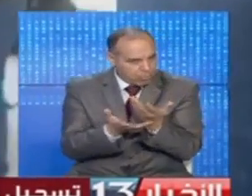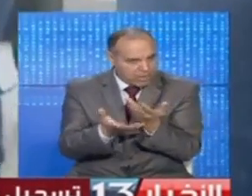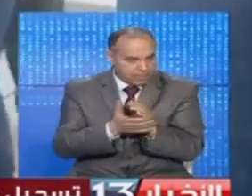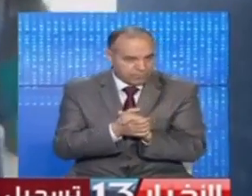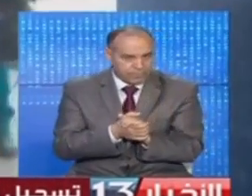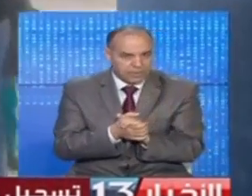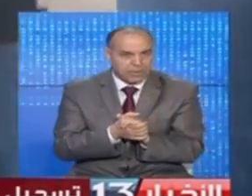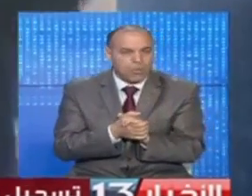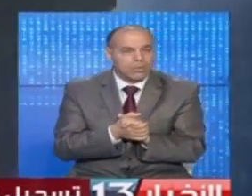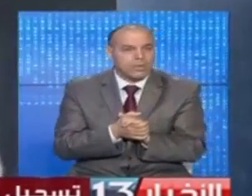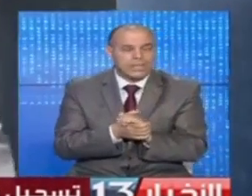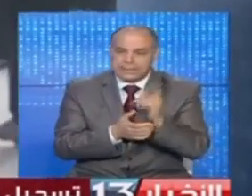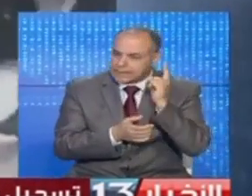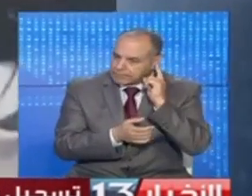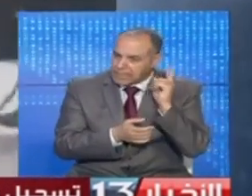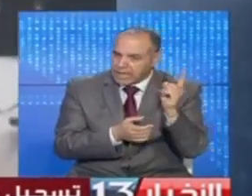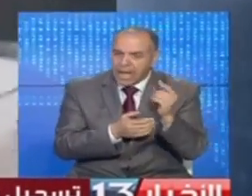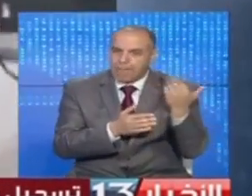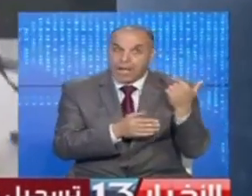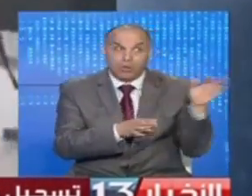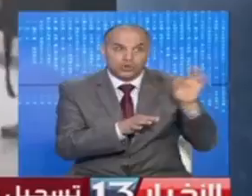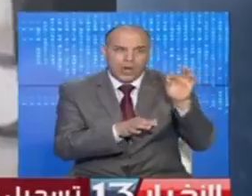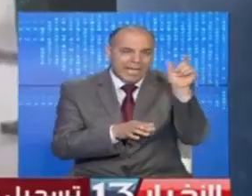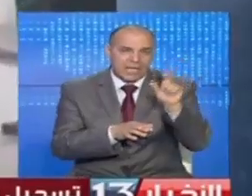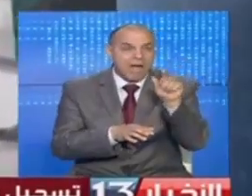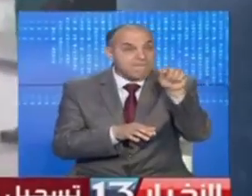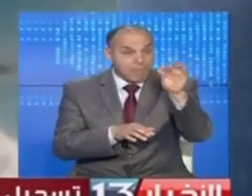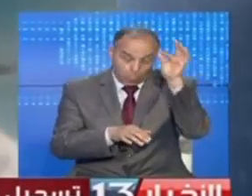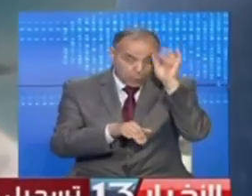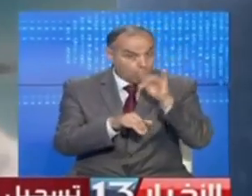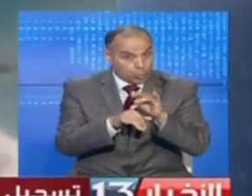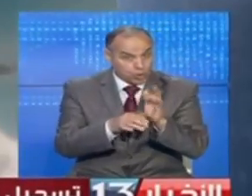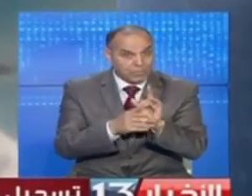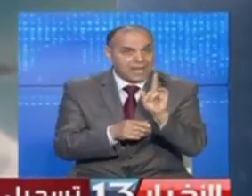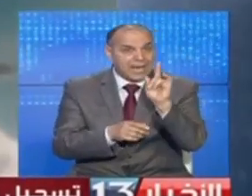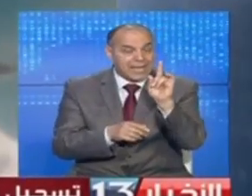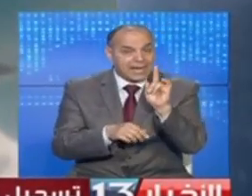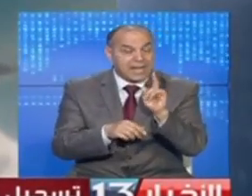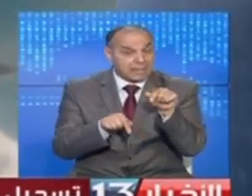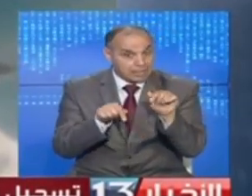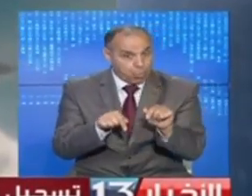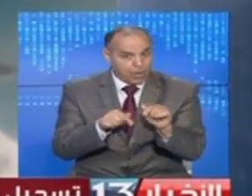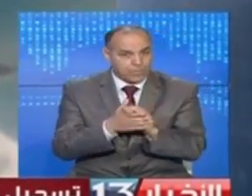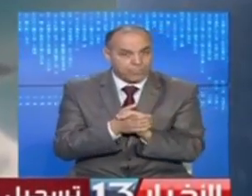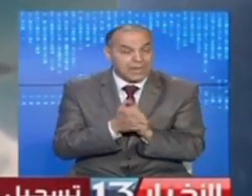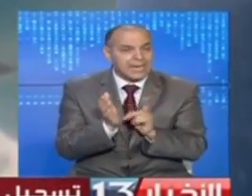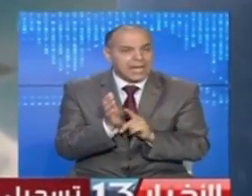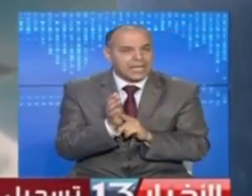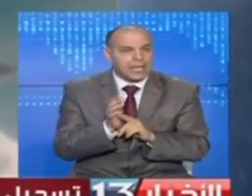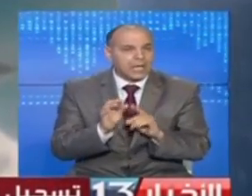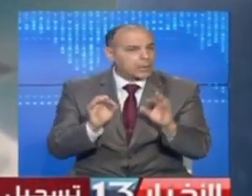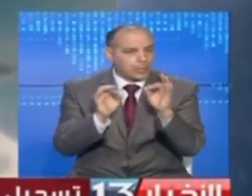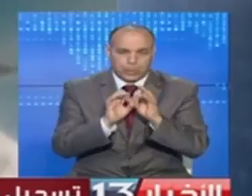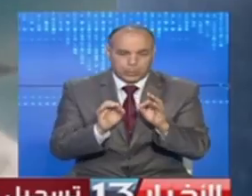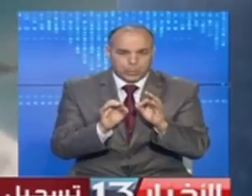والسلطات المحليه سمعنا ثم قبل ما نجي واحنا فما حالات نتاع توانسه، ولكن في اللحظه الحاليه نجم ناكد لك اللي ما فما